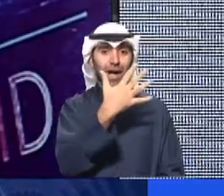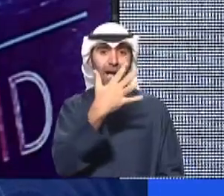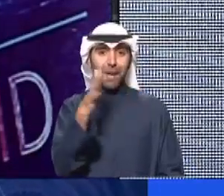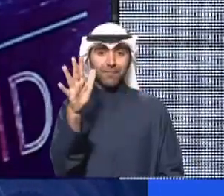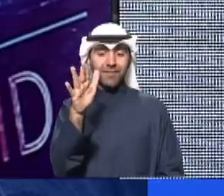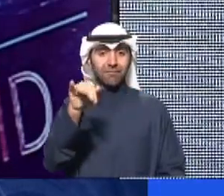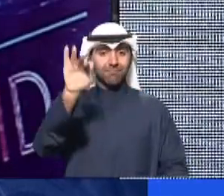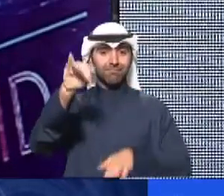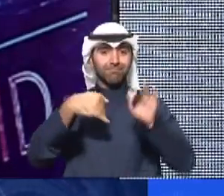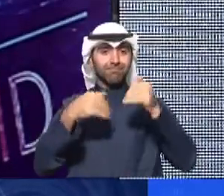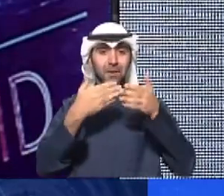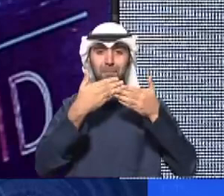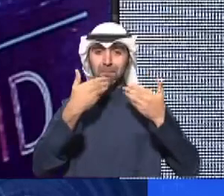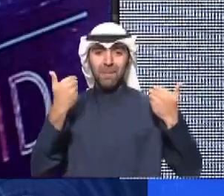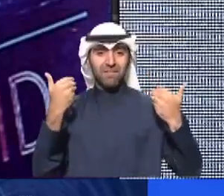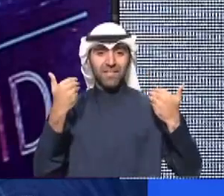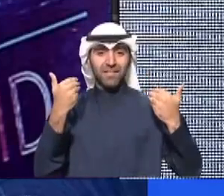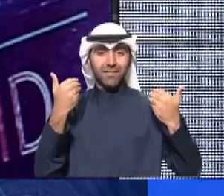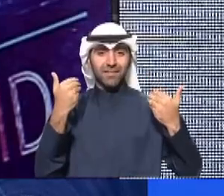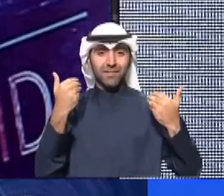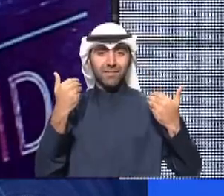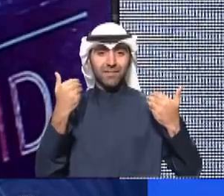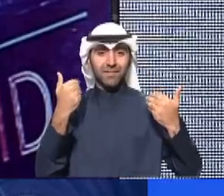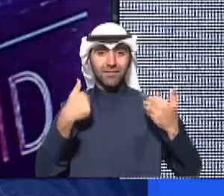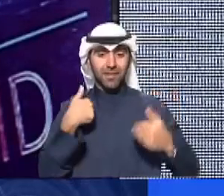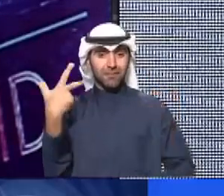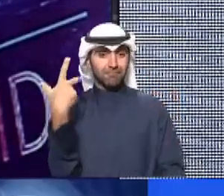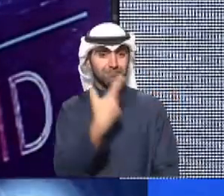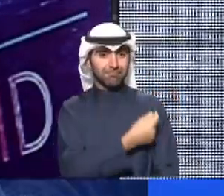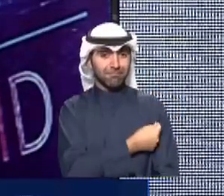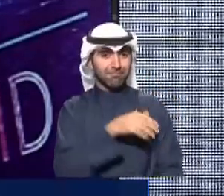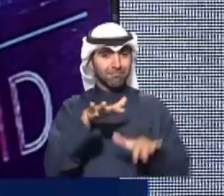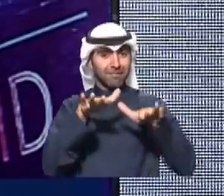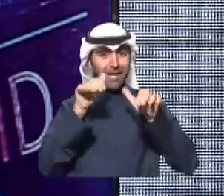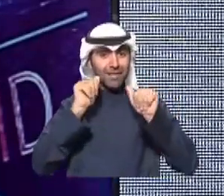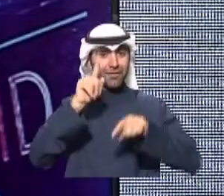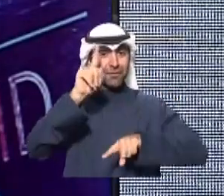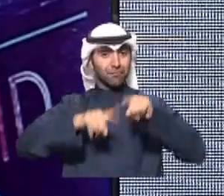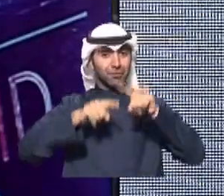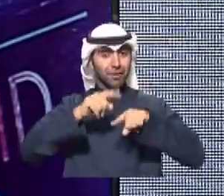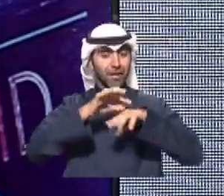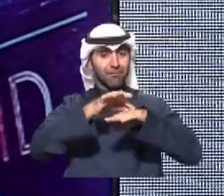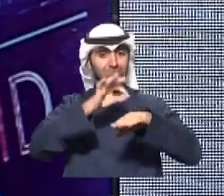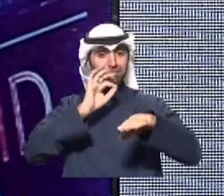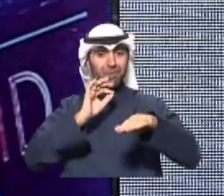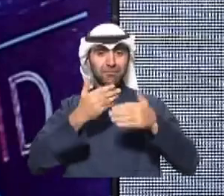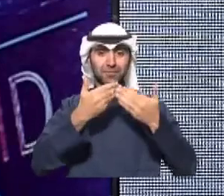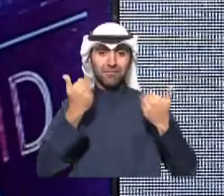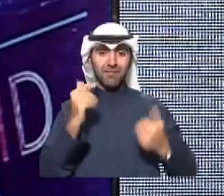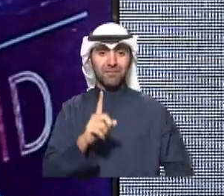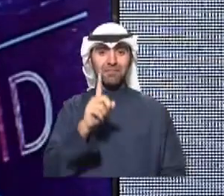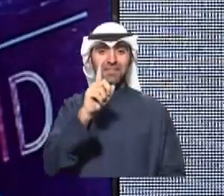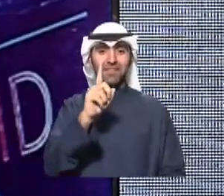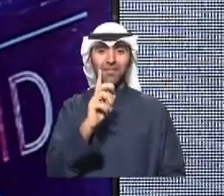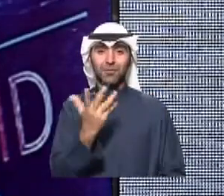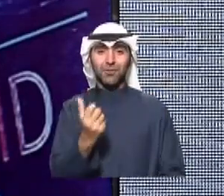بالمستشفى أو شكاويتنا أن الشخص مثلا عانى من أي أعراض جانبية يعني شديدة بعد التطعيم